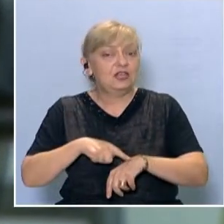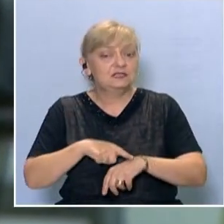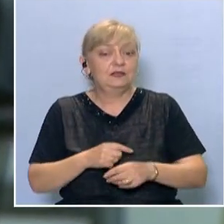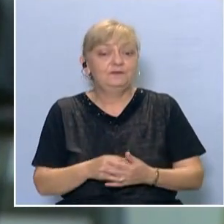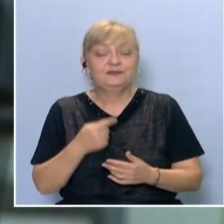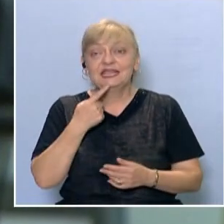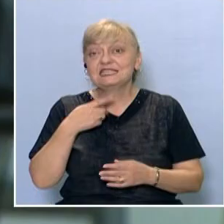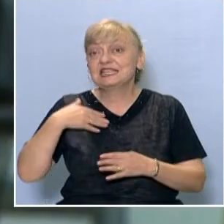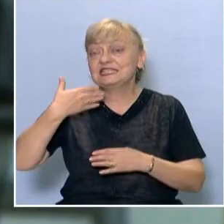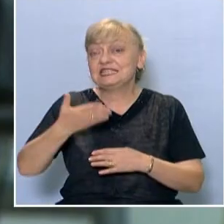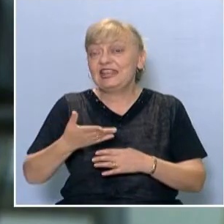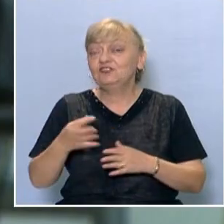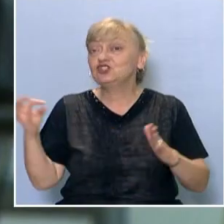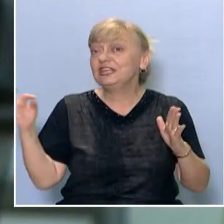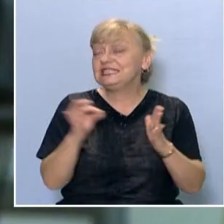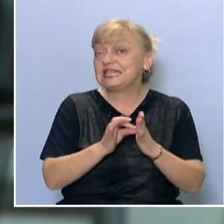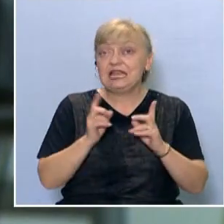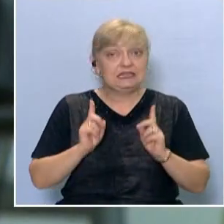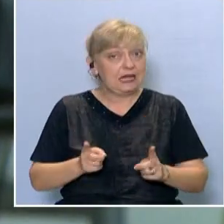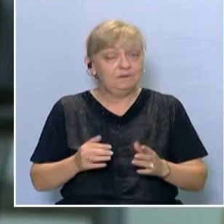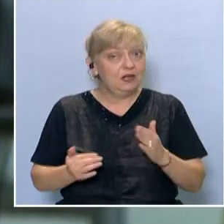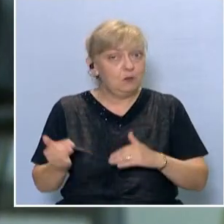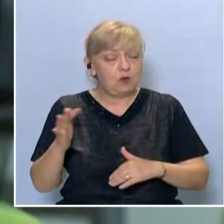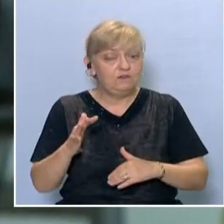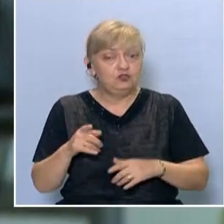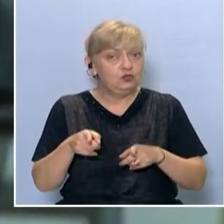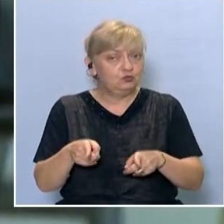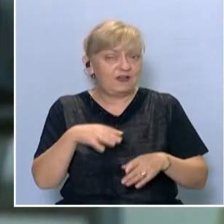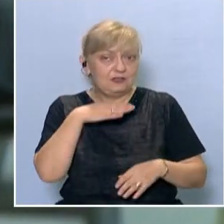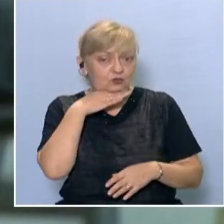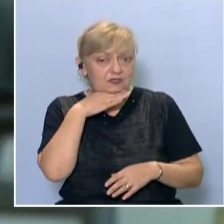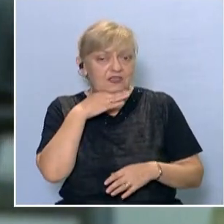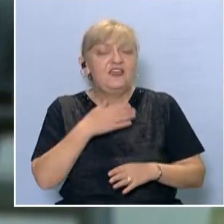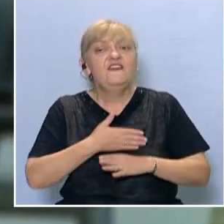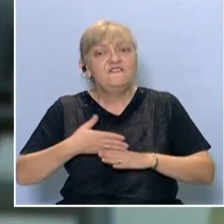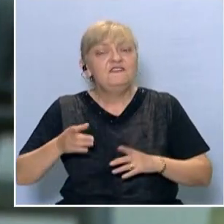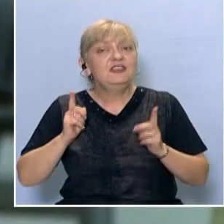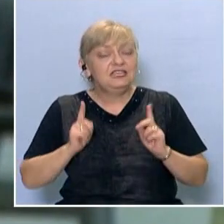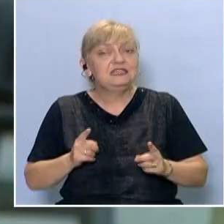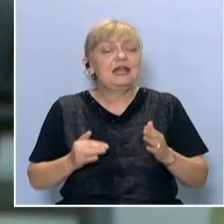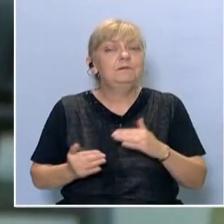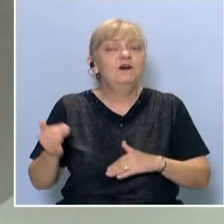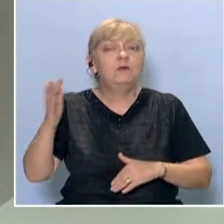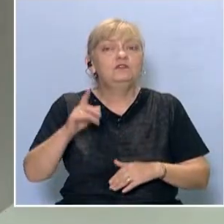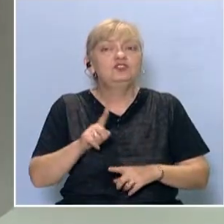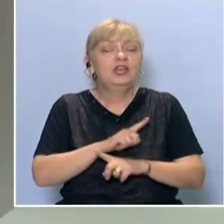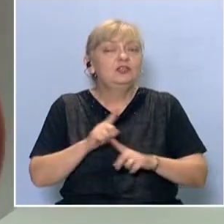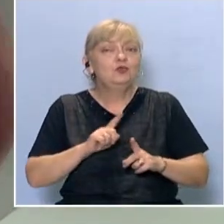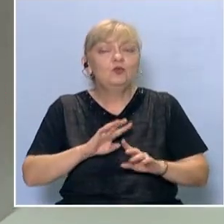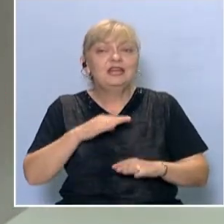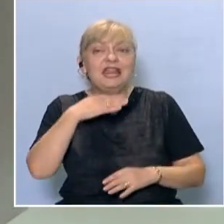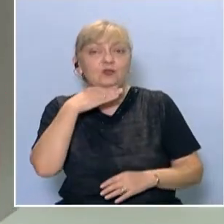За следващите ви цели трябва ли повече или това ще бъде достатъчно и за тях? Винаги трябва повече. Никога не е достатъчно. Всеки,